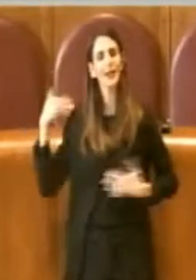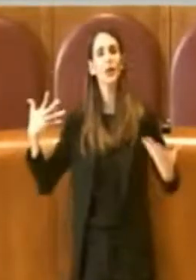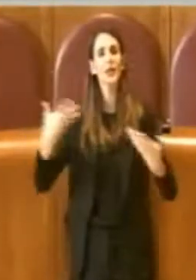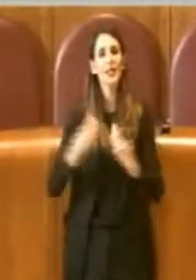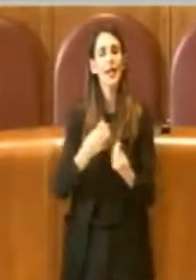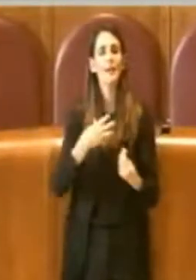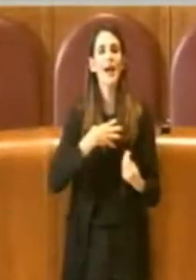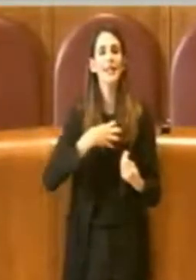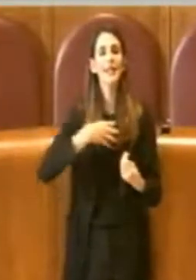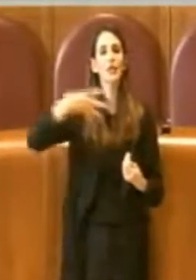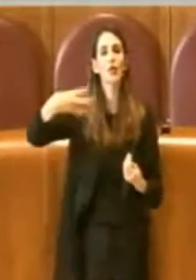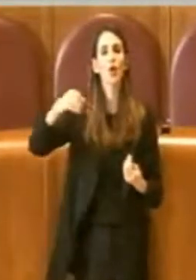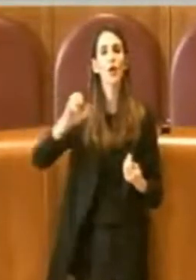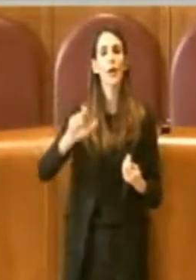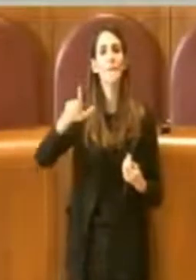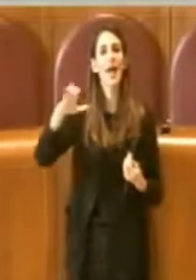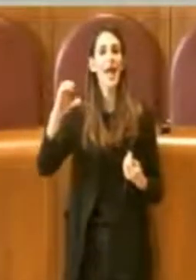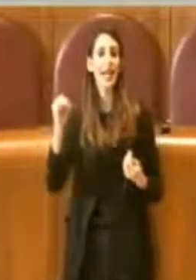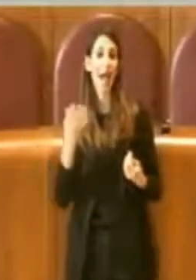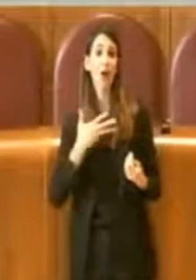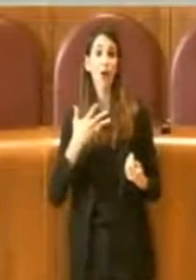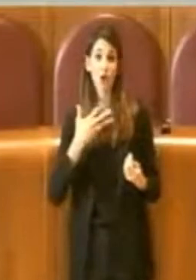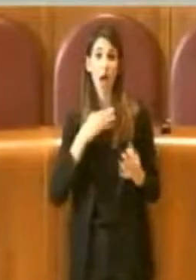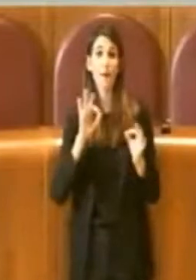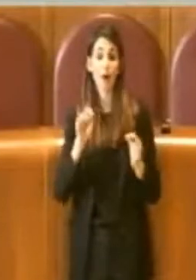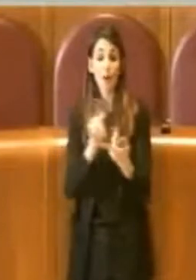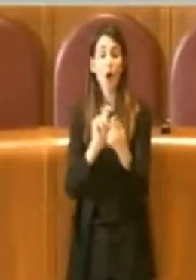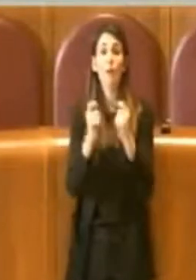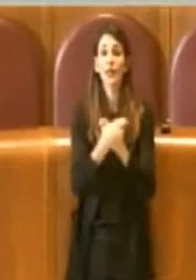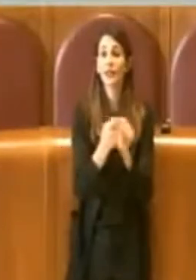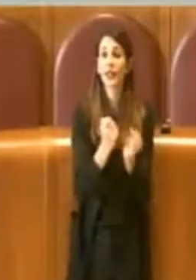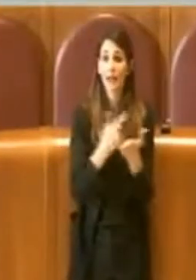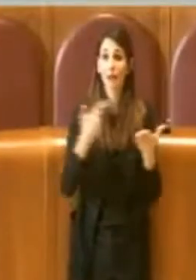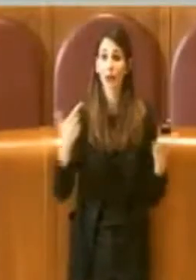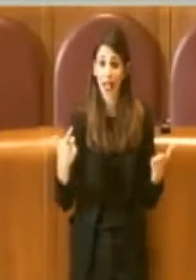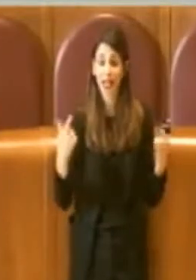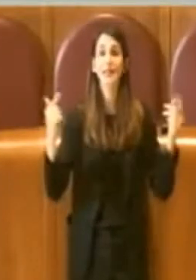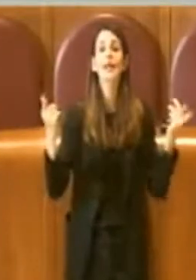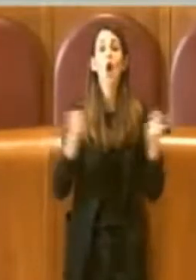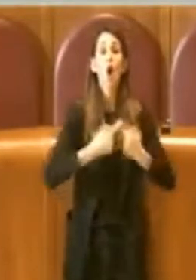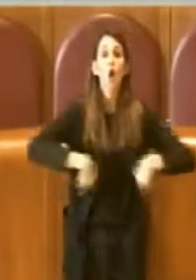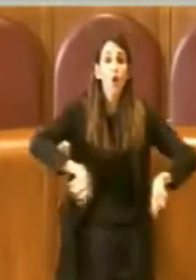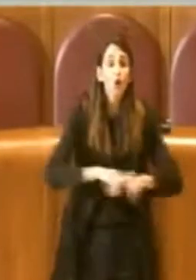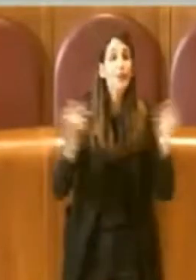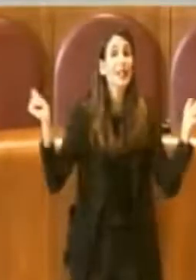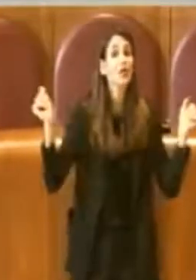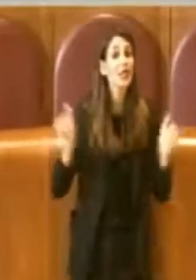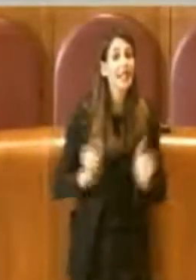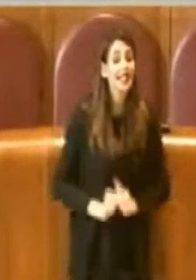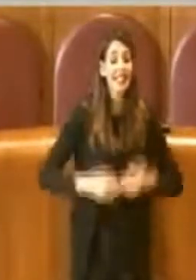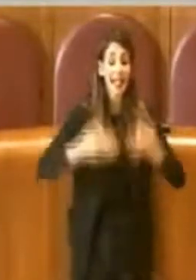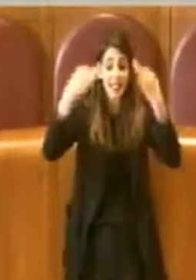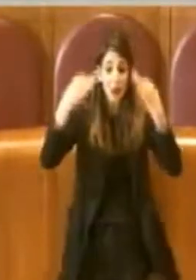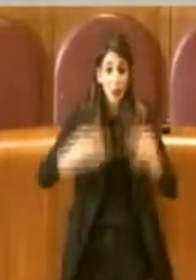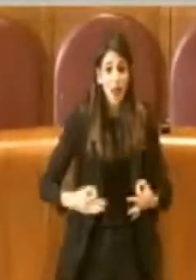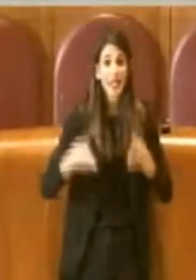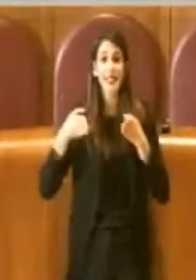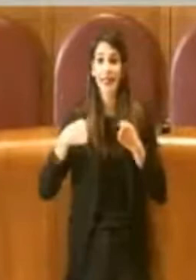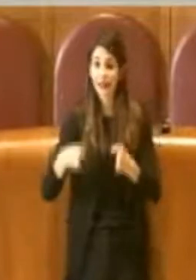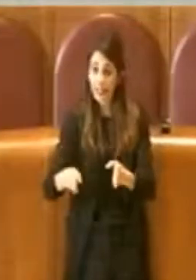tra l'altro facemmo una modifica importante, cioè consulta cittadina per la sicurezza stradale, ma anche la mobilità dolce